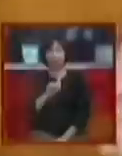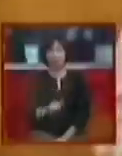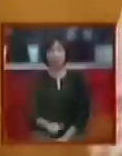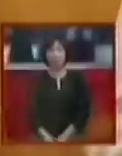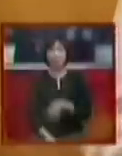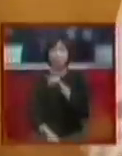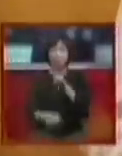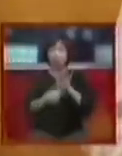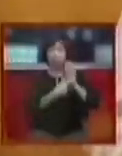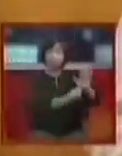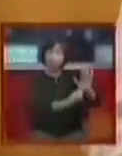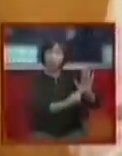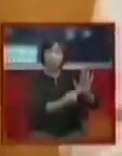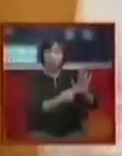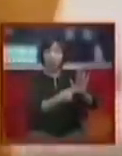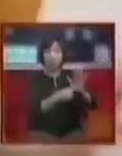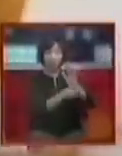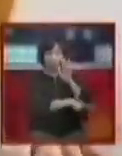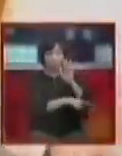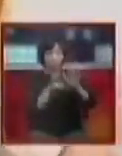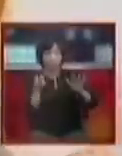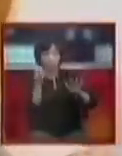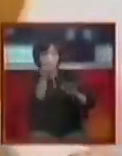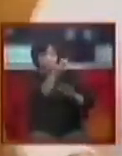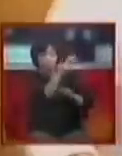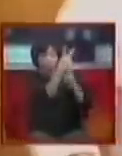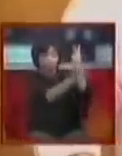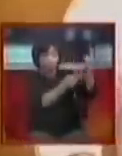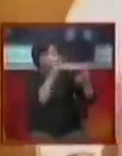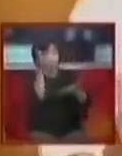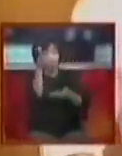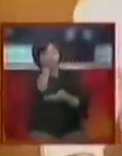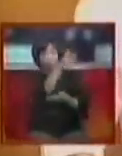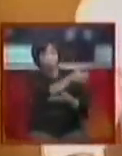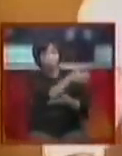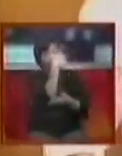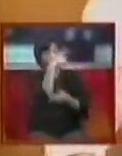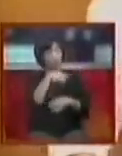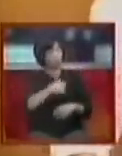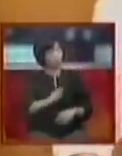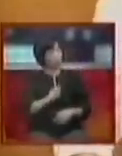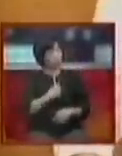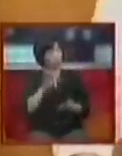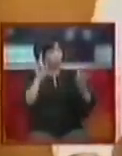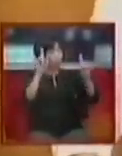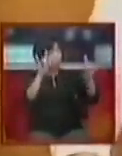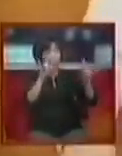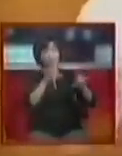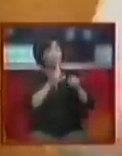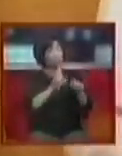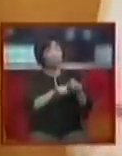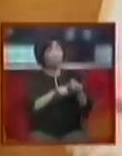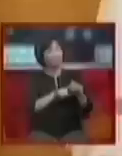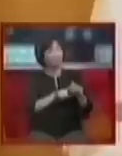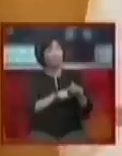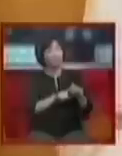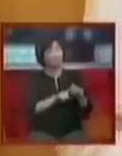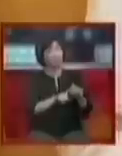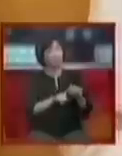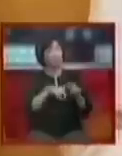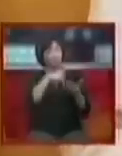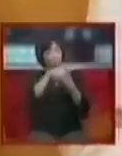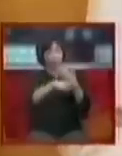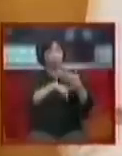Binisita po niya ang lahat ng probinsya, hindi para makampanya sa sarili, pero para ikampanya ang programa ng Department